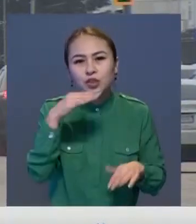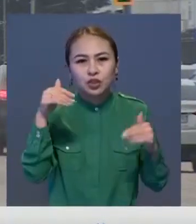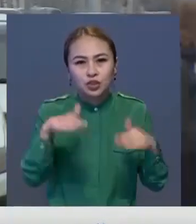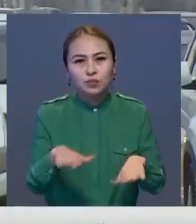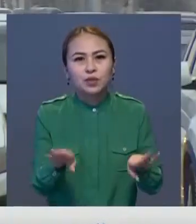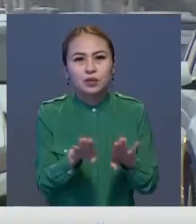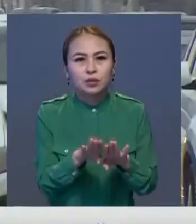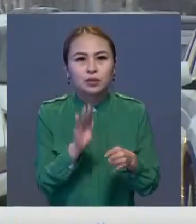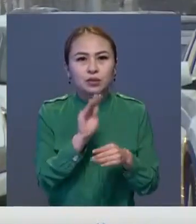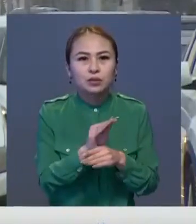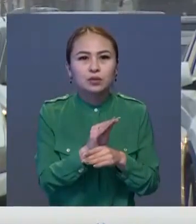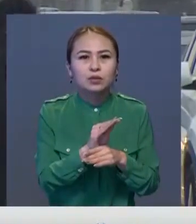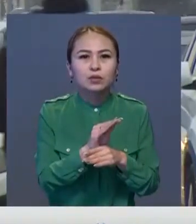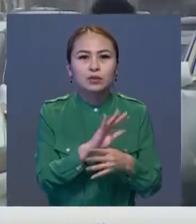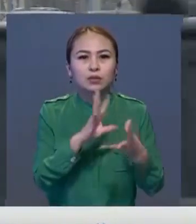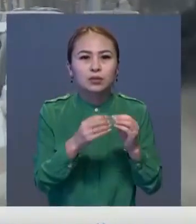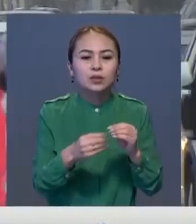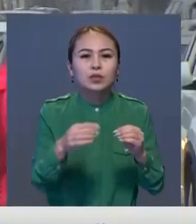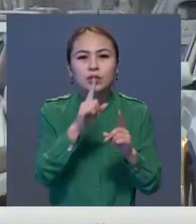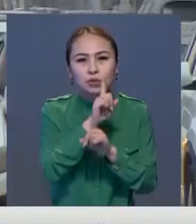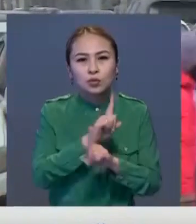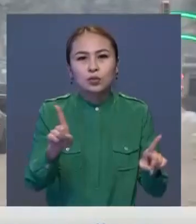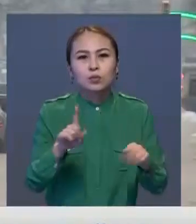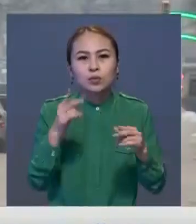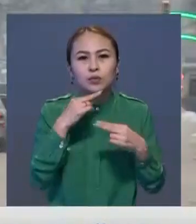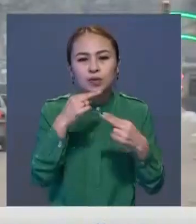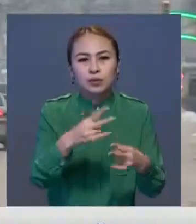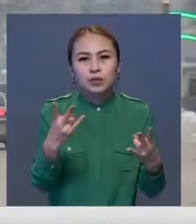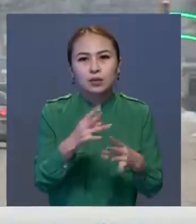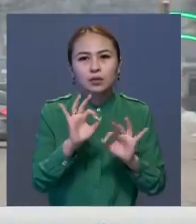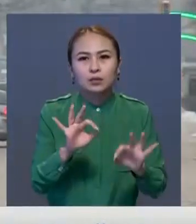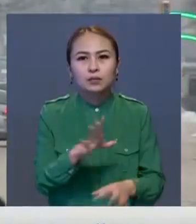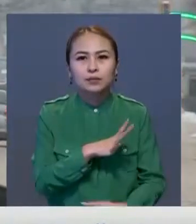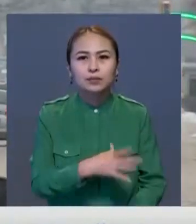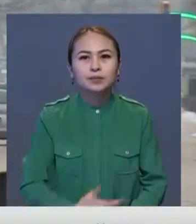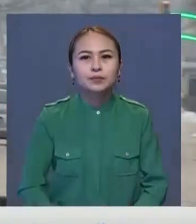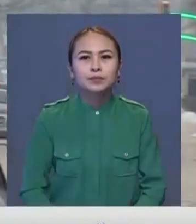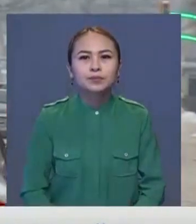көптеген шешімі кенжелеп қалған мәселелерге ерекше көңіл бөлінуі тиіс екенін анықтады.